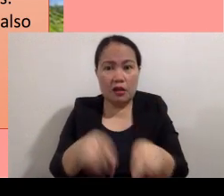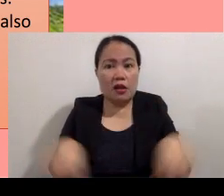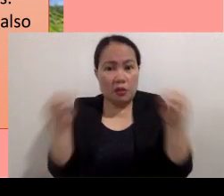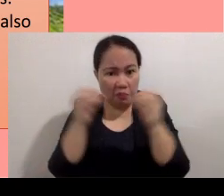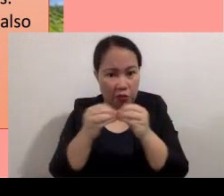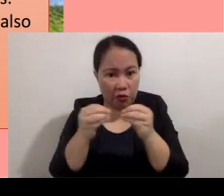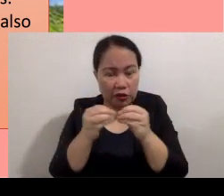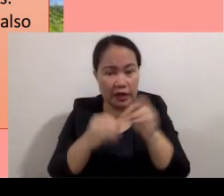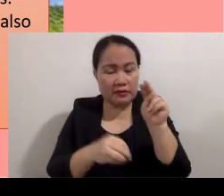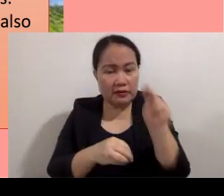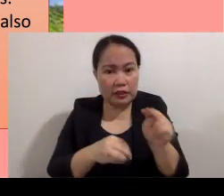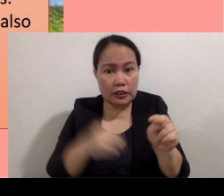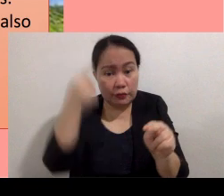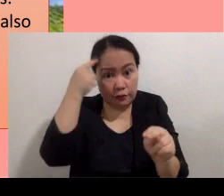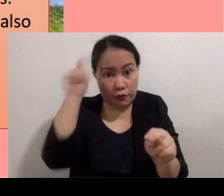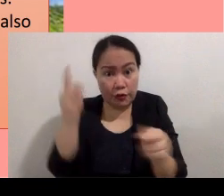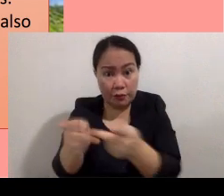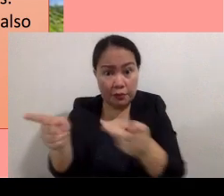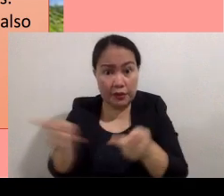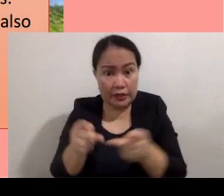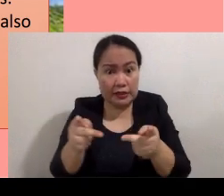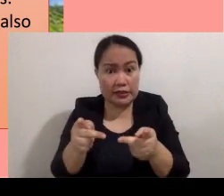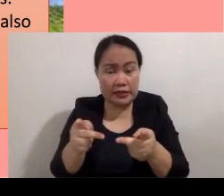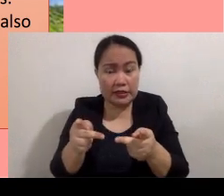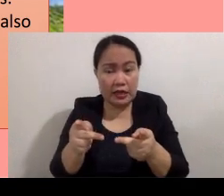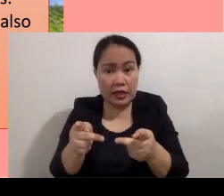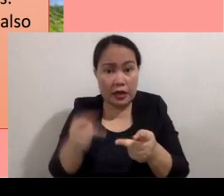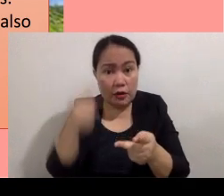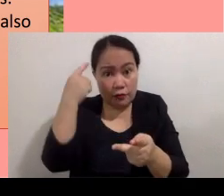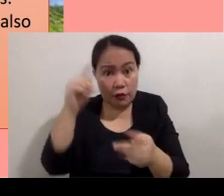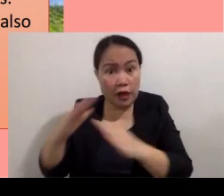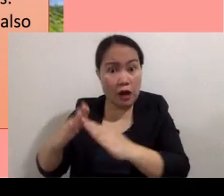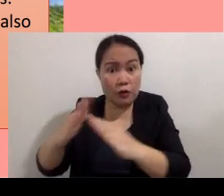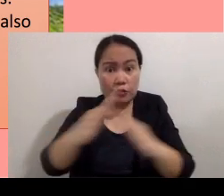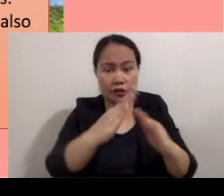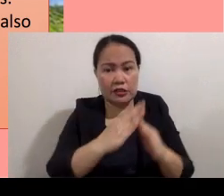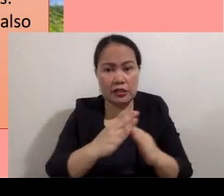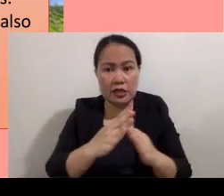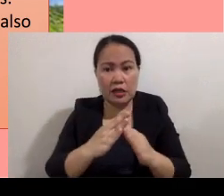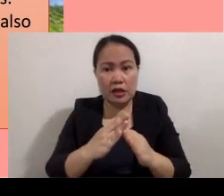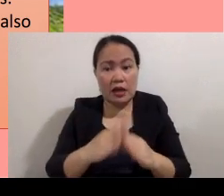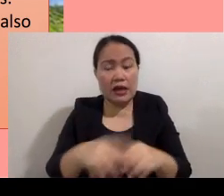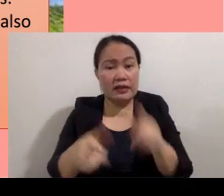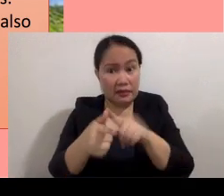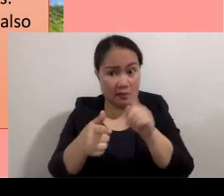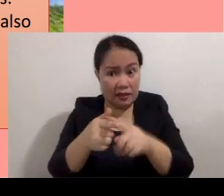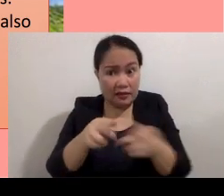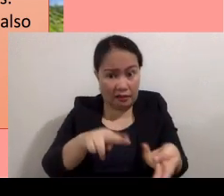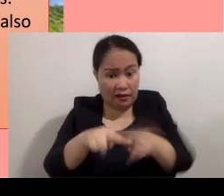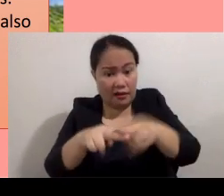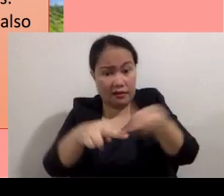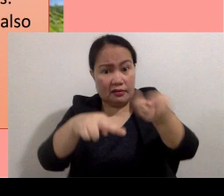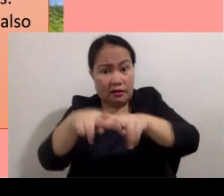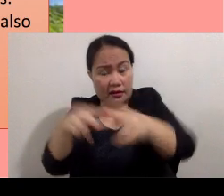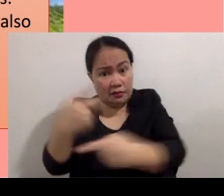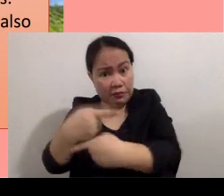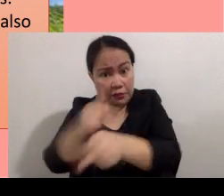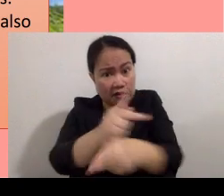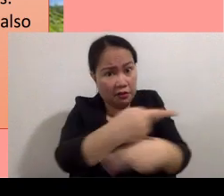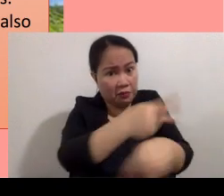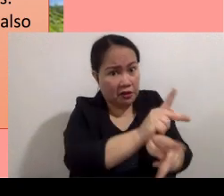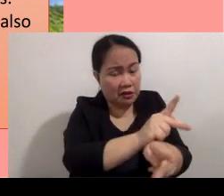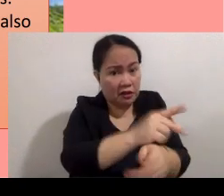tao, nangangailangan ng espasyo upang gawing tirahan. Hindi maiiwasan na nadaragdagan